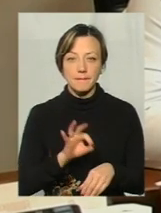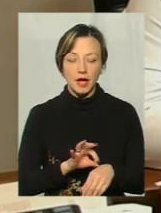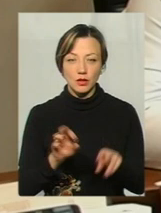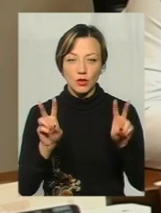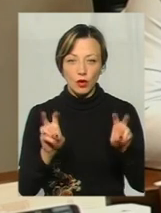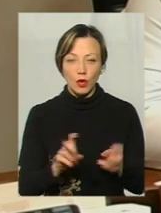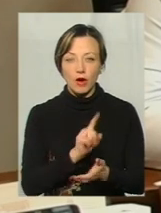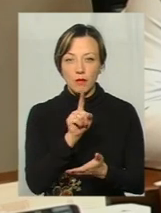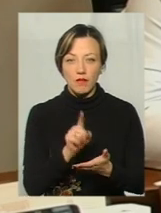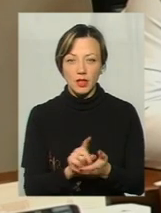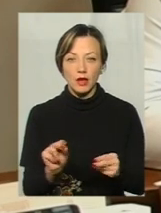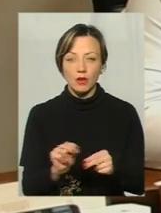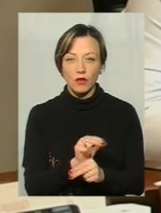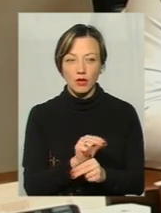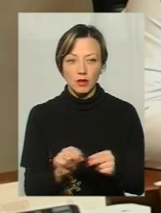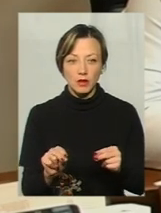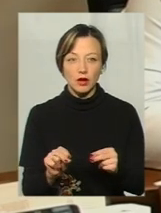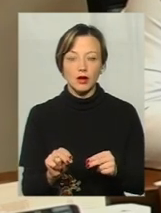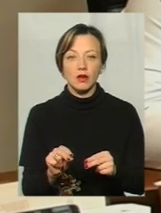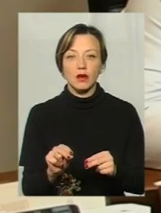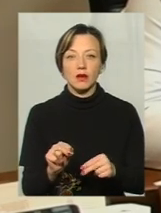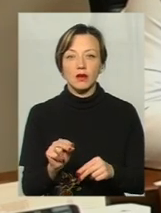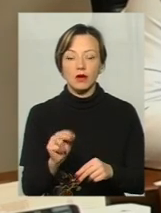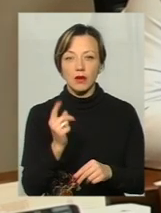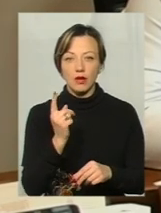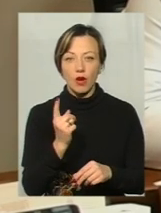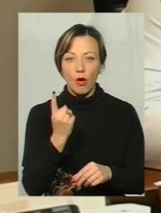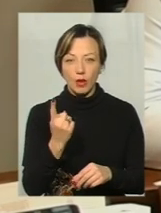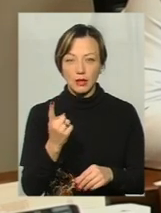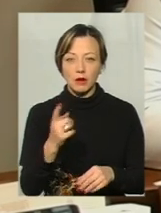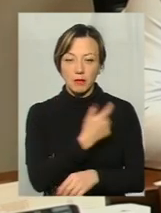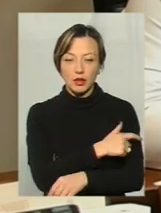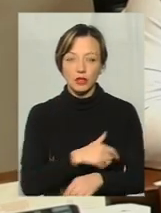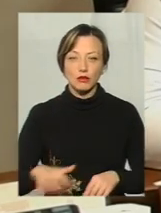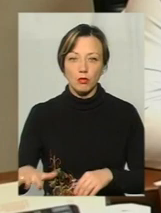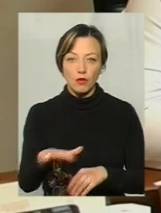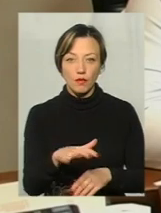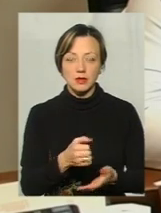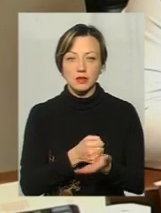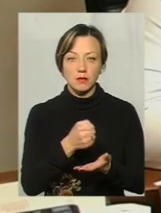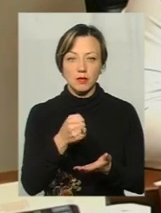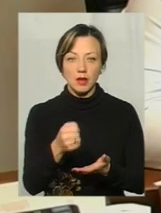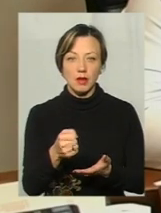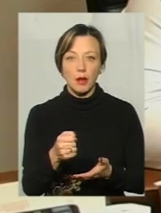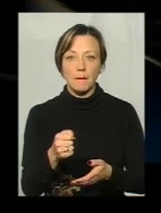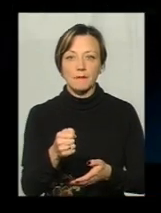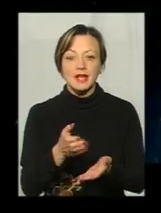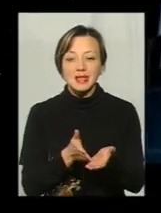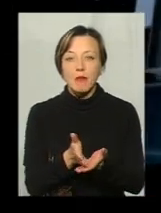повинна лікуватися на одних медичних просторах з направленням